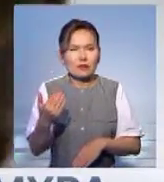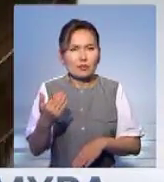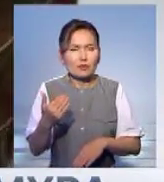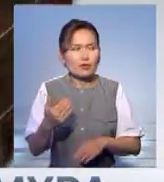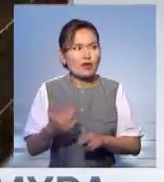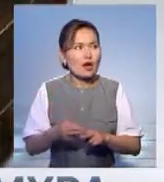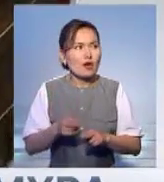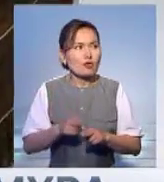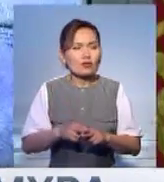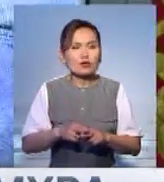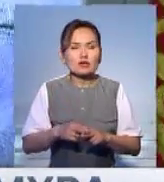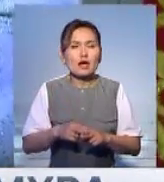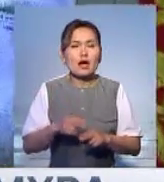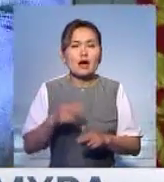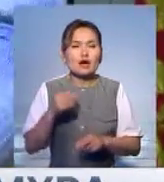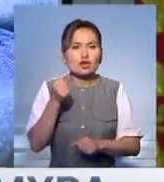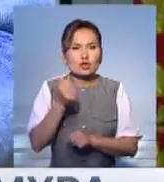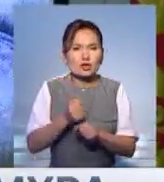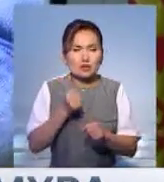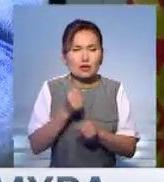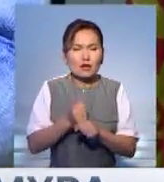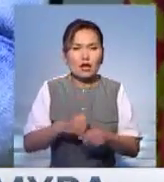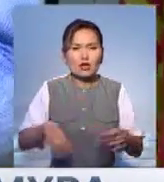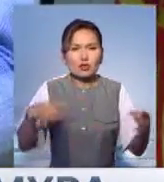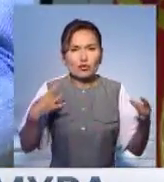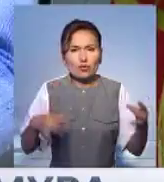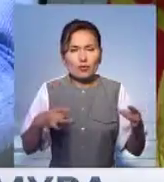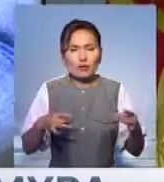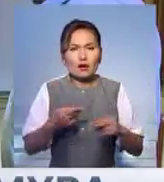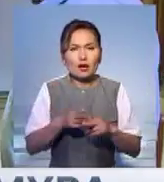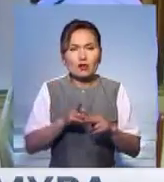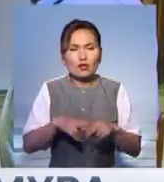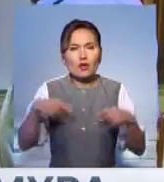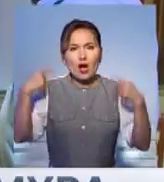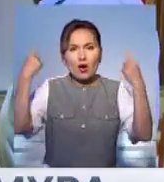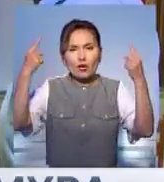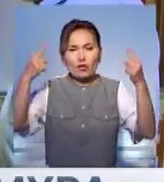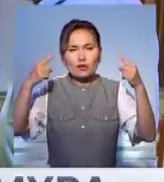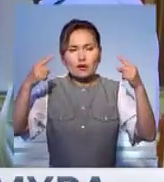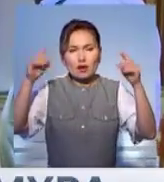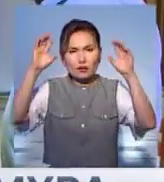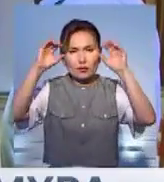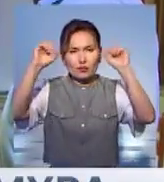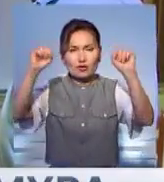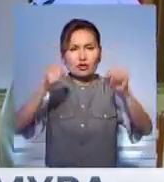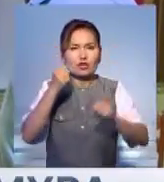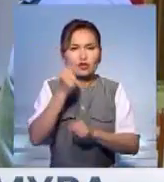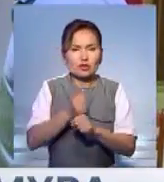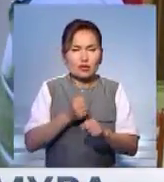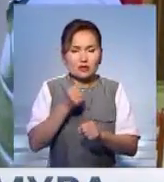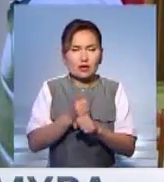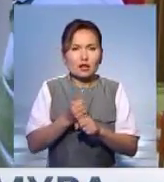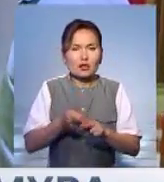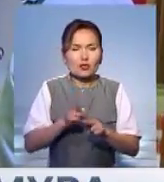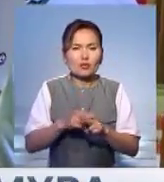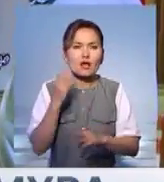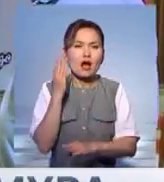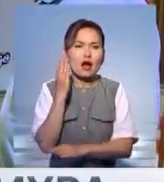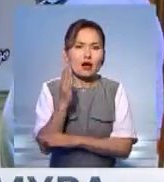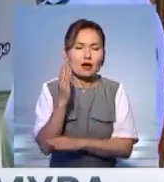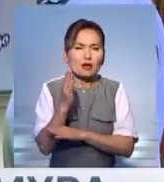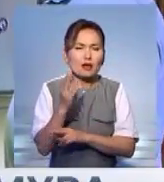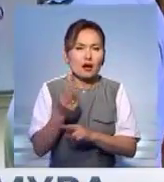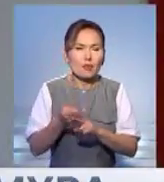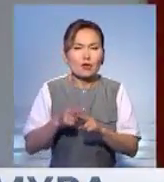11 күлекпуден құралған, мынау осы мына қошқардың мүйізінен ойылып тұрып жасалған накладкасы қарағаш. Бұның бәрі дыбысқа